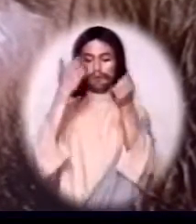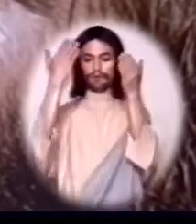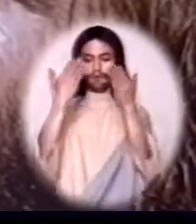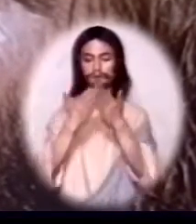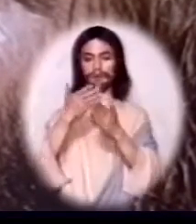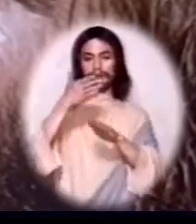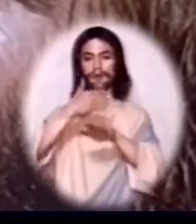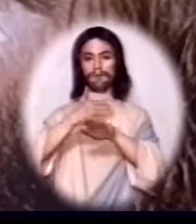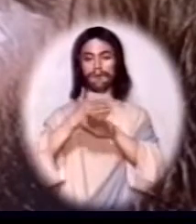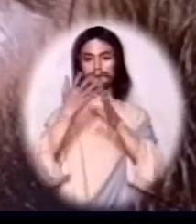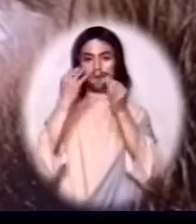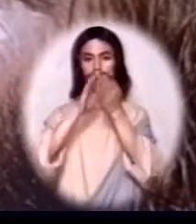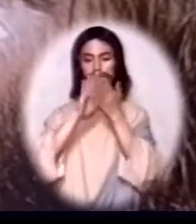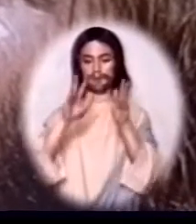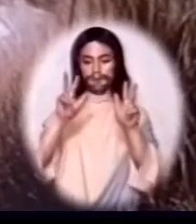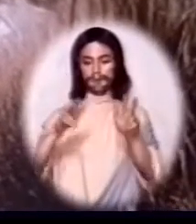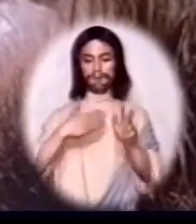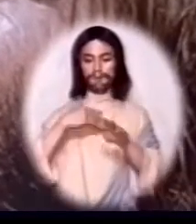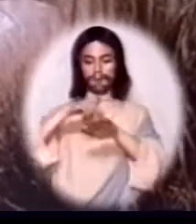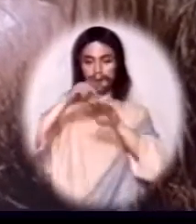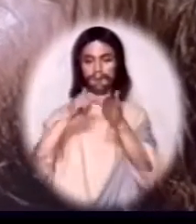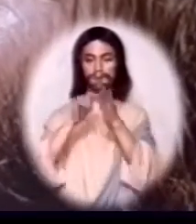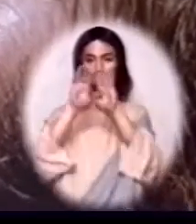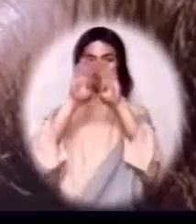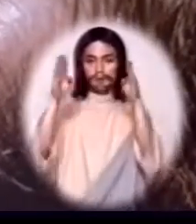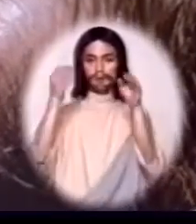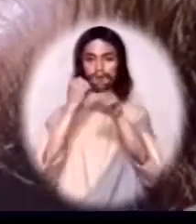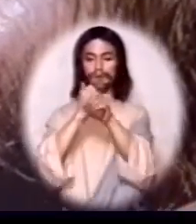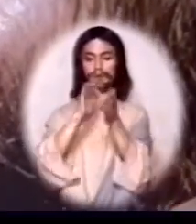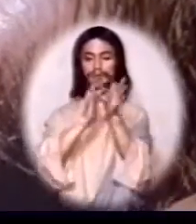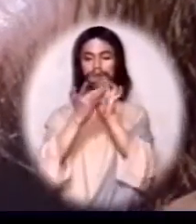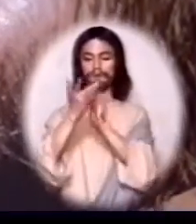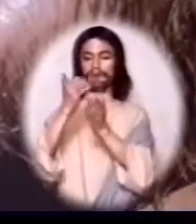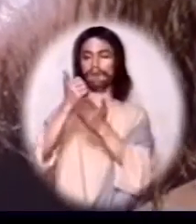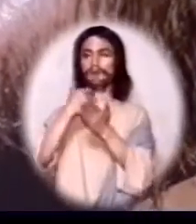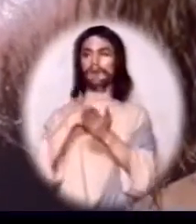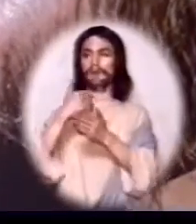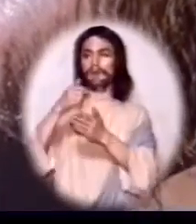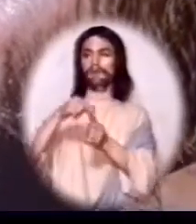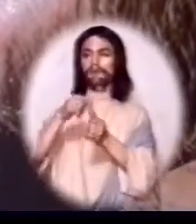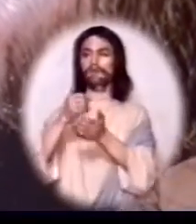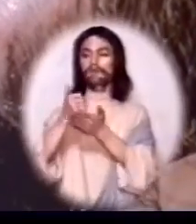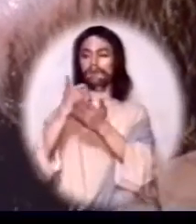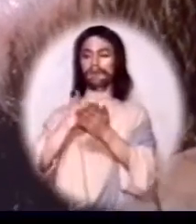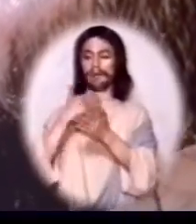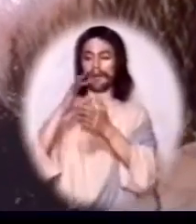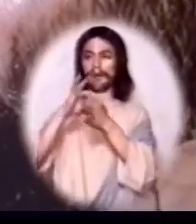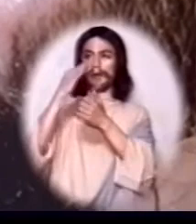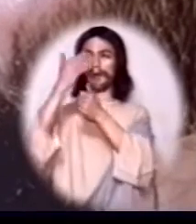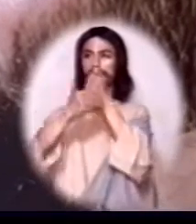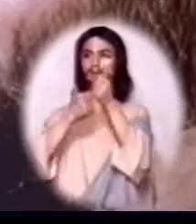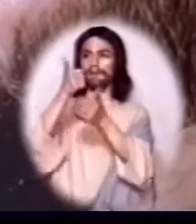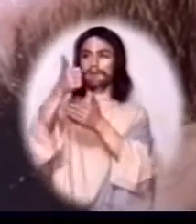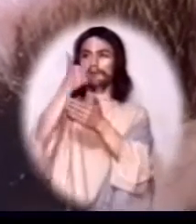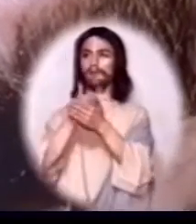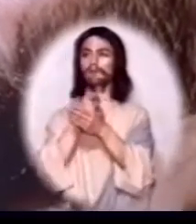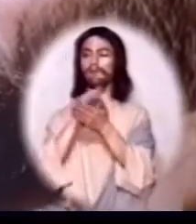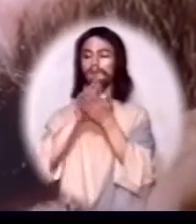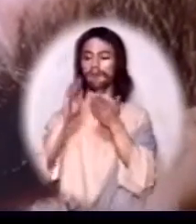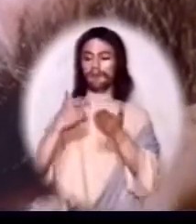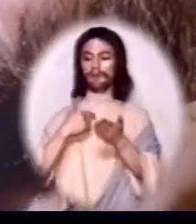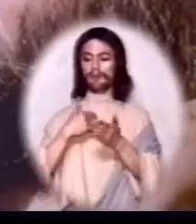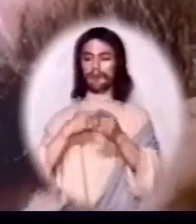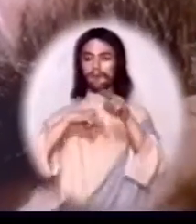죄를 용서하여 주심을 감사합니다. 지금 나는 내 마음의 문을 열고 예수님을 나의 구주, 나의 하나님으로